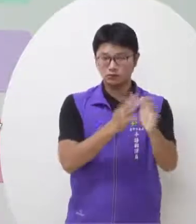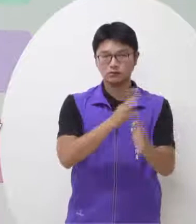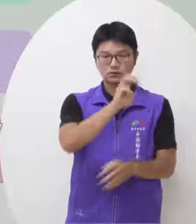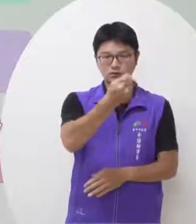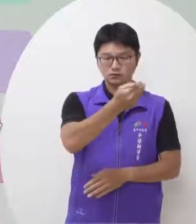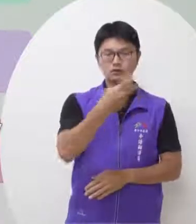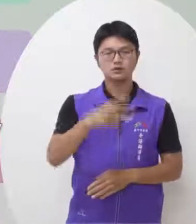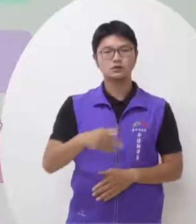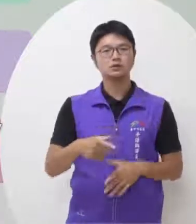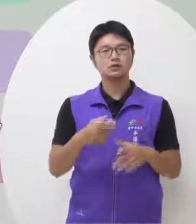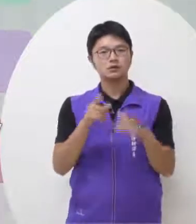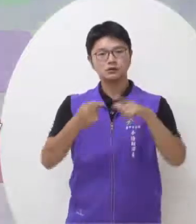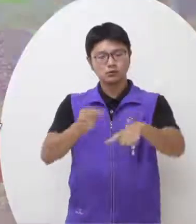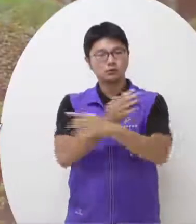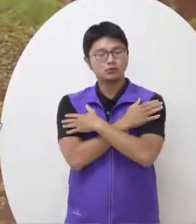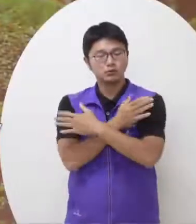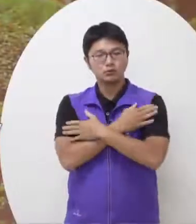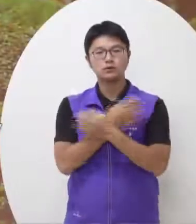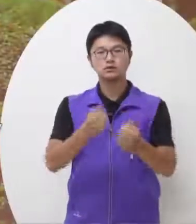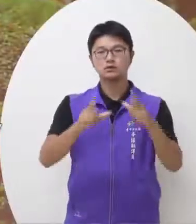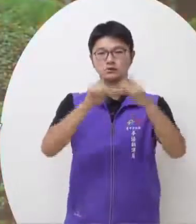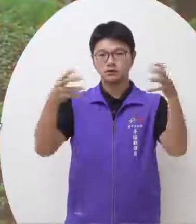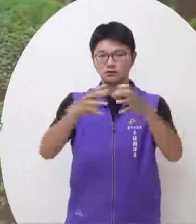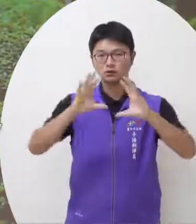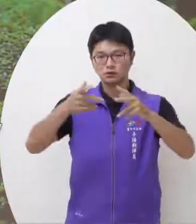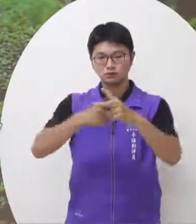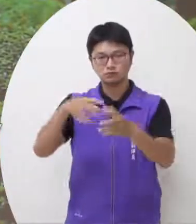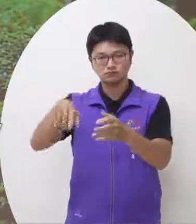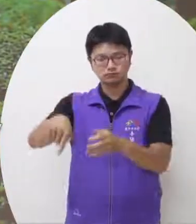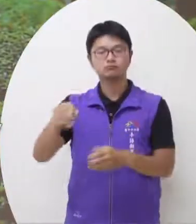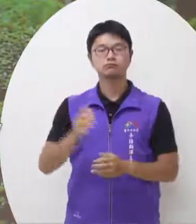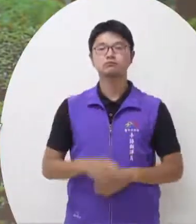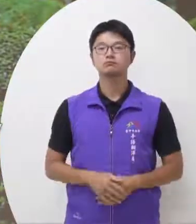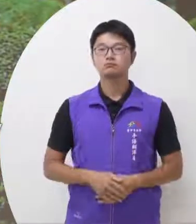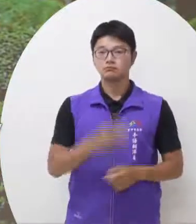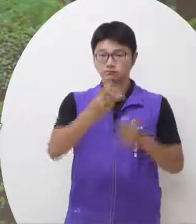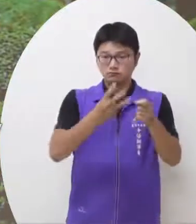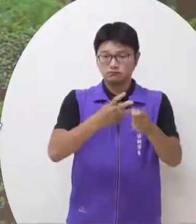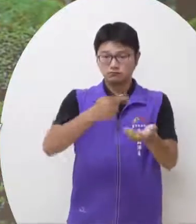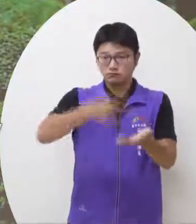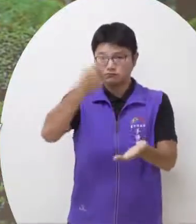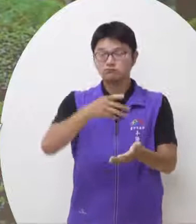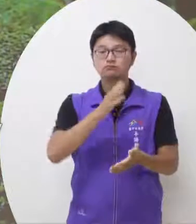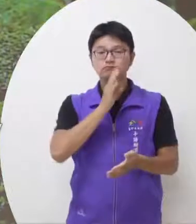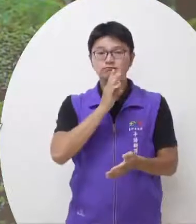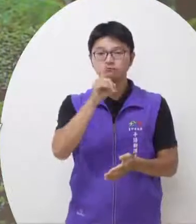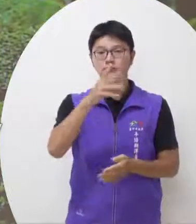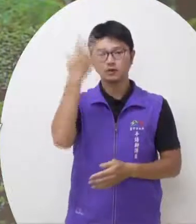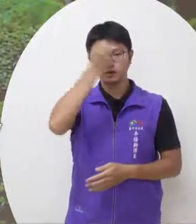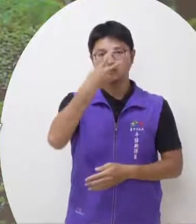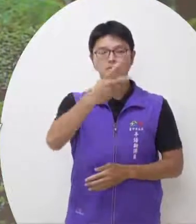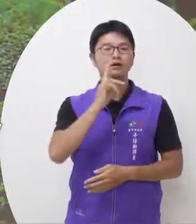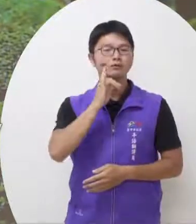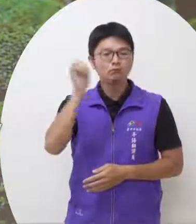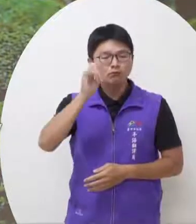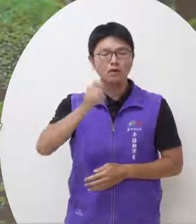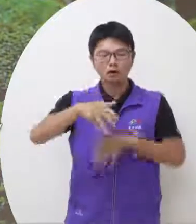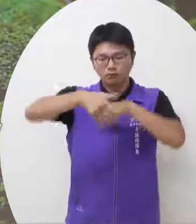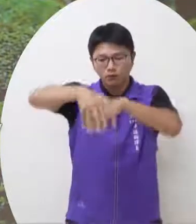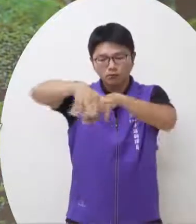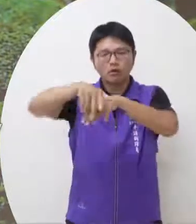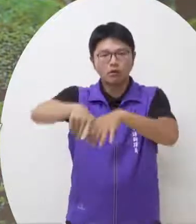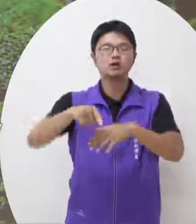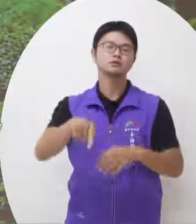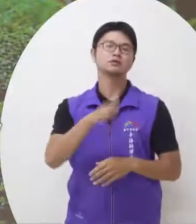个公托啊，在大鹏国小这边啊。那西屯每3年1次的一个宗教盛事，就是老二妈省亲绕亲绕境